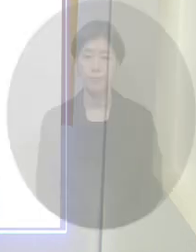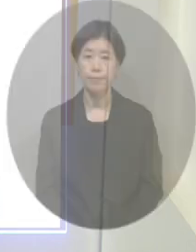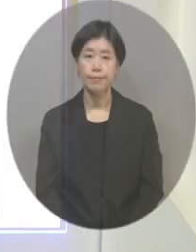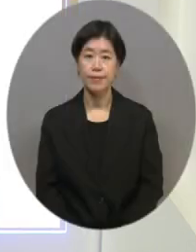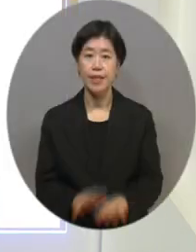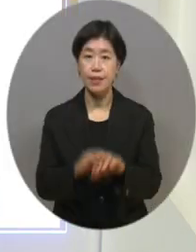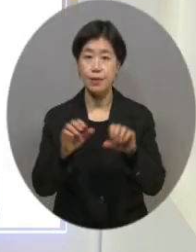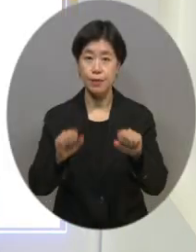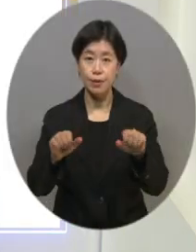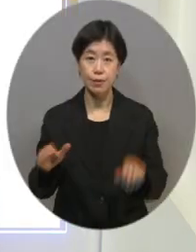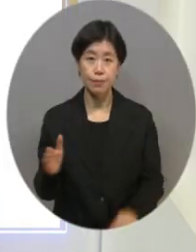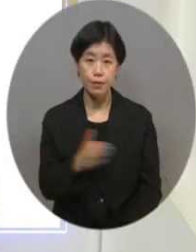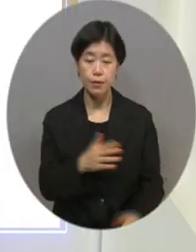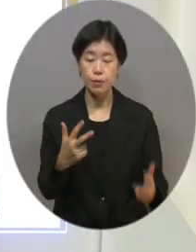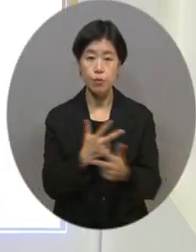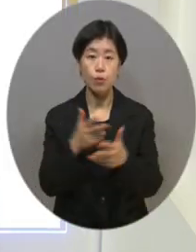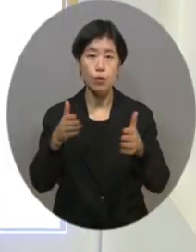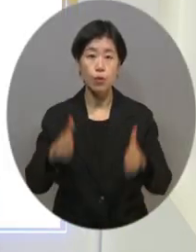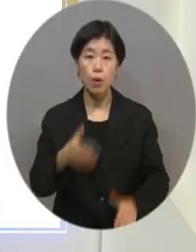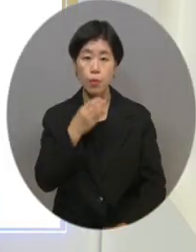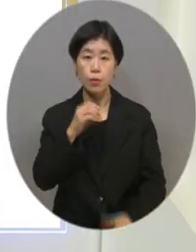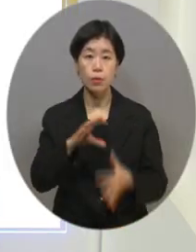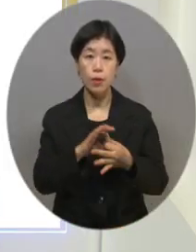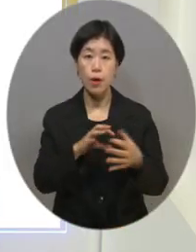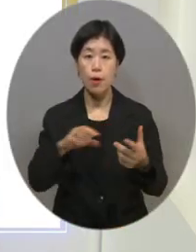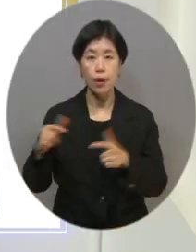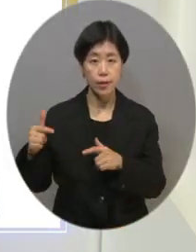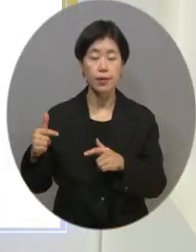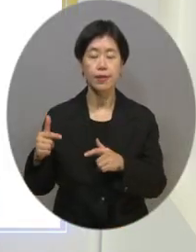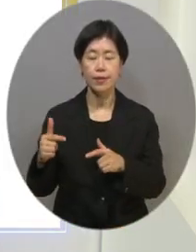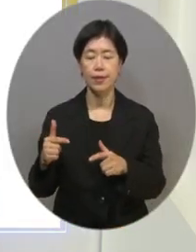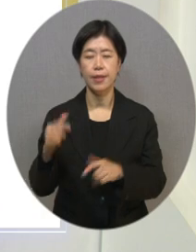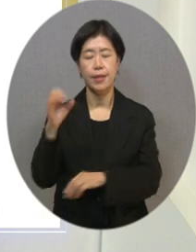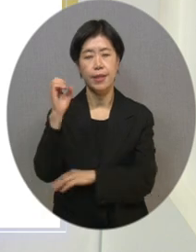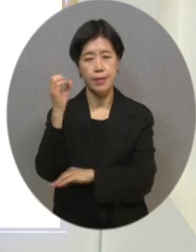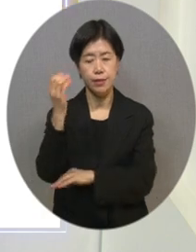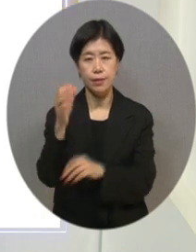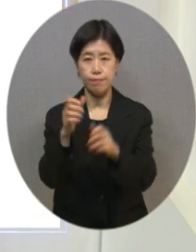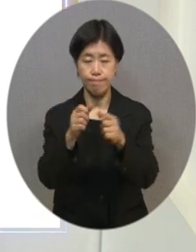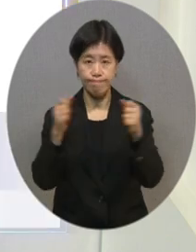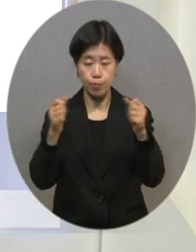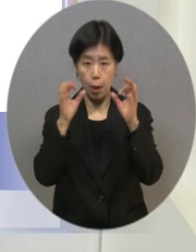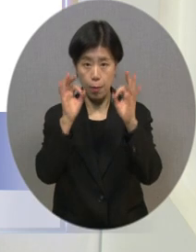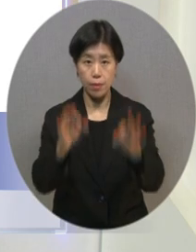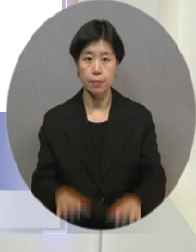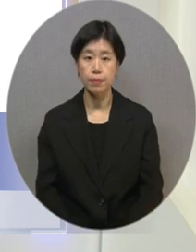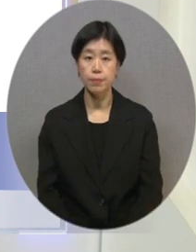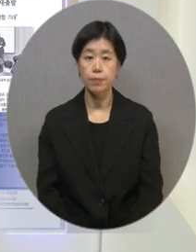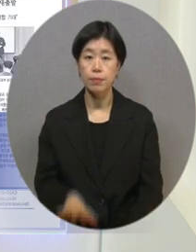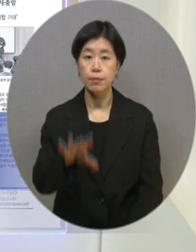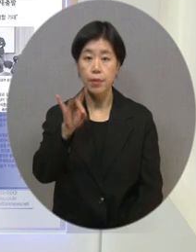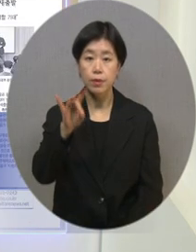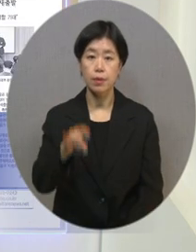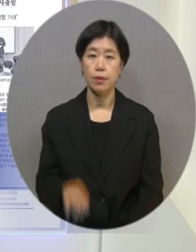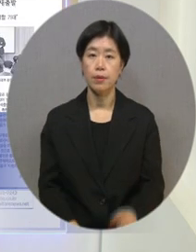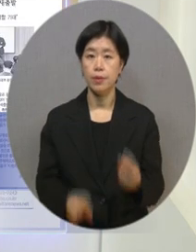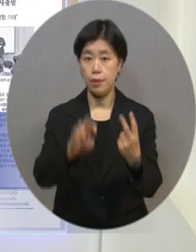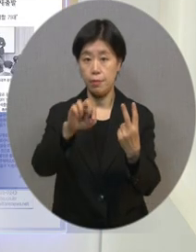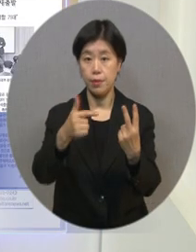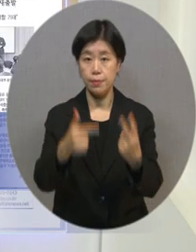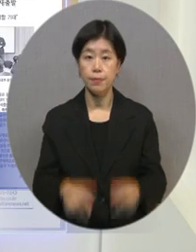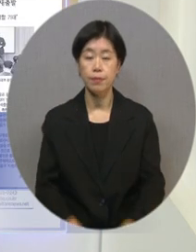안녕하세요 지금부터 한 주간의 복직의 소식을 장애인 신문과 함께 만나봅니다 먼저 장애인 신문이면